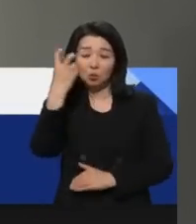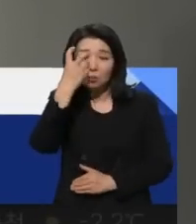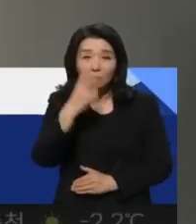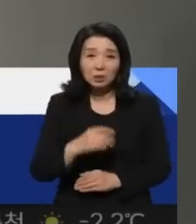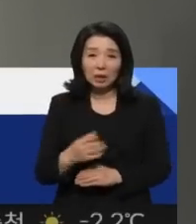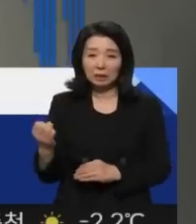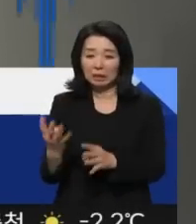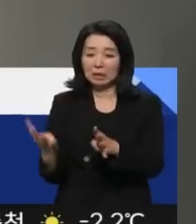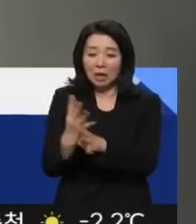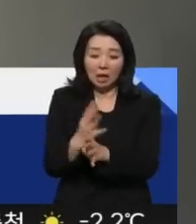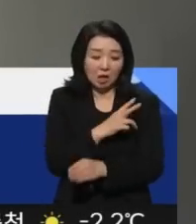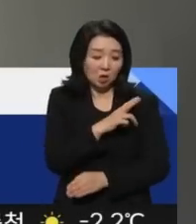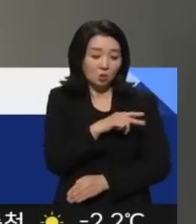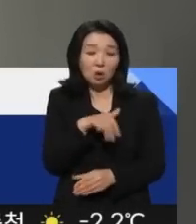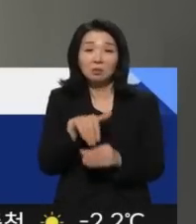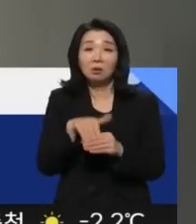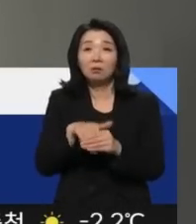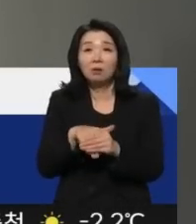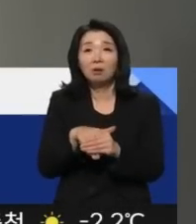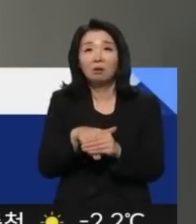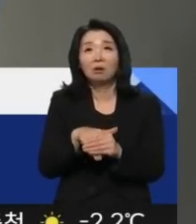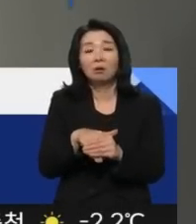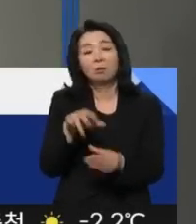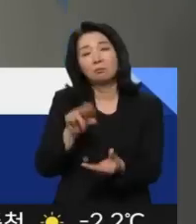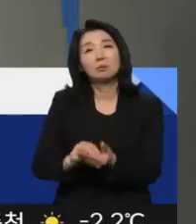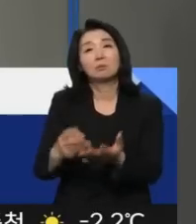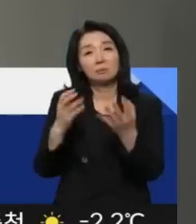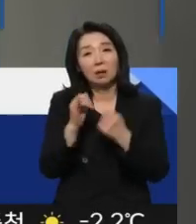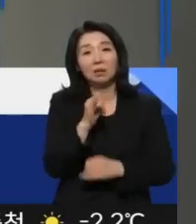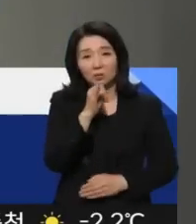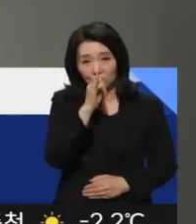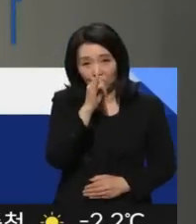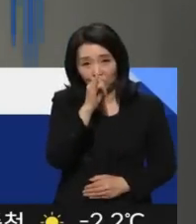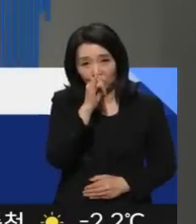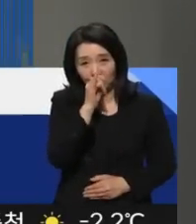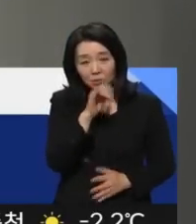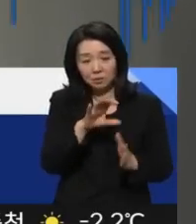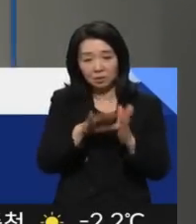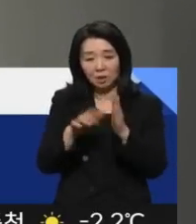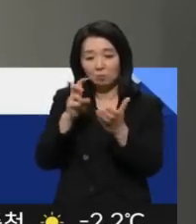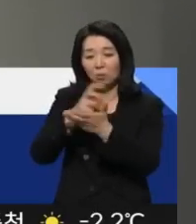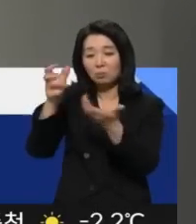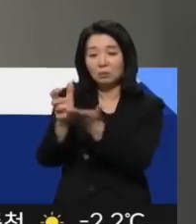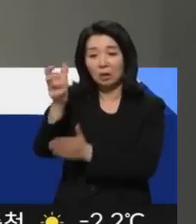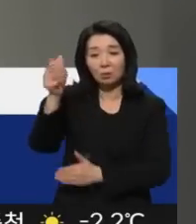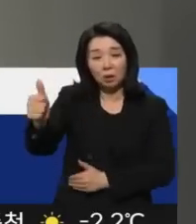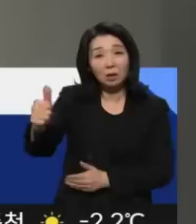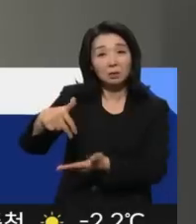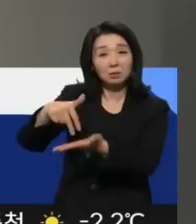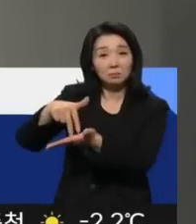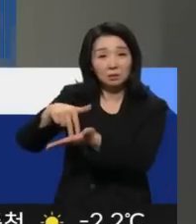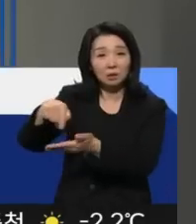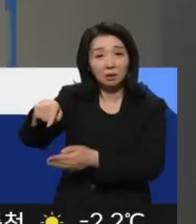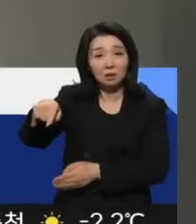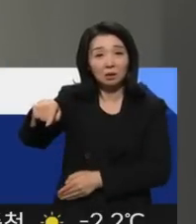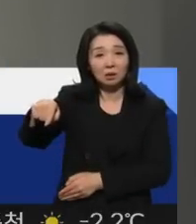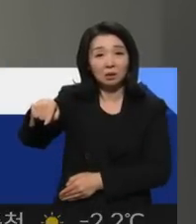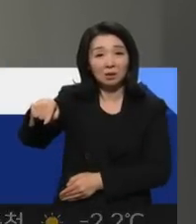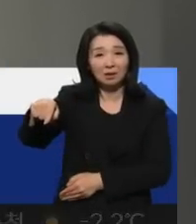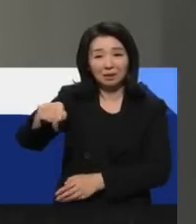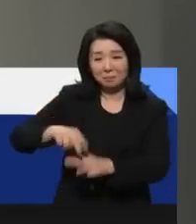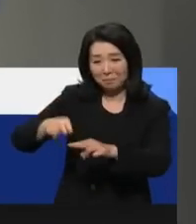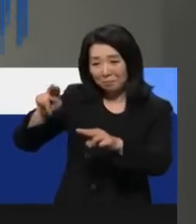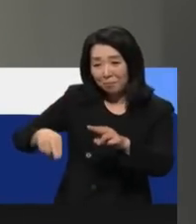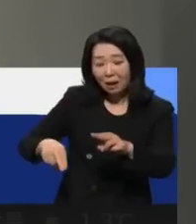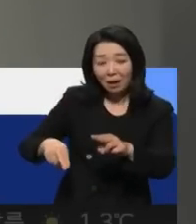재보궐선거라든지 이런 굉장히 많은 정부의 또 현안이 있습니다. 이럴 때 법무부 장관이 그거 직을 버리고